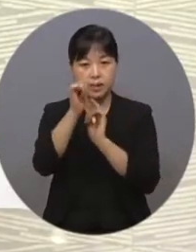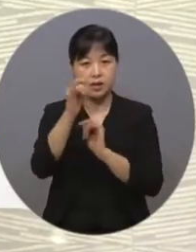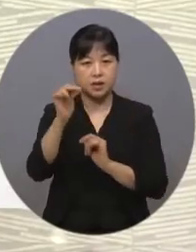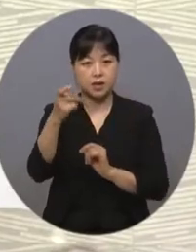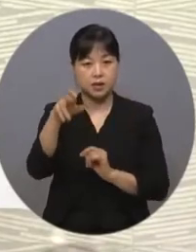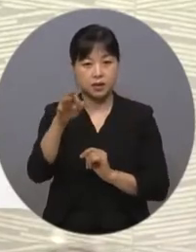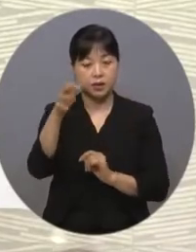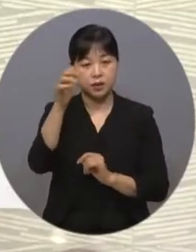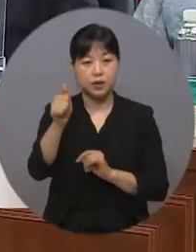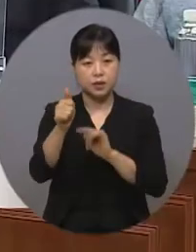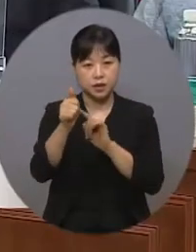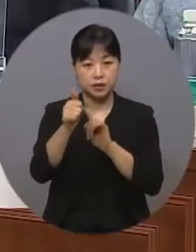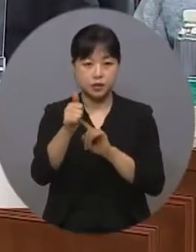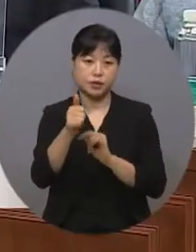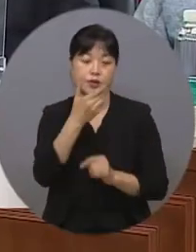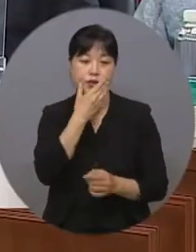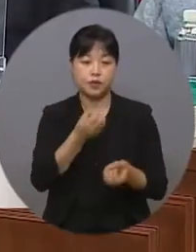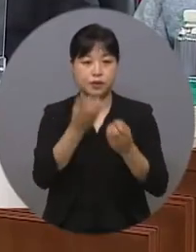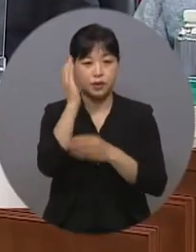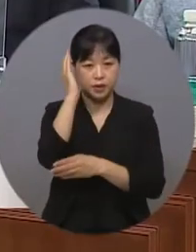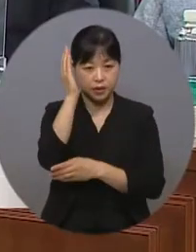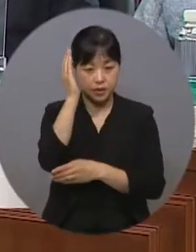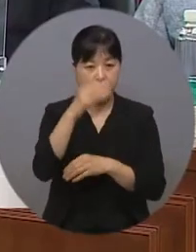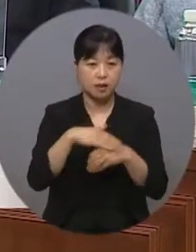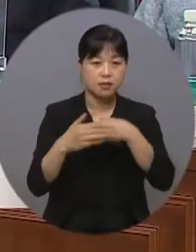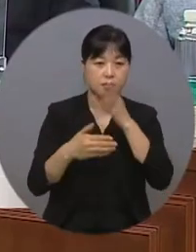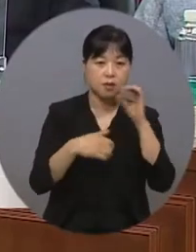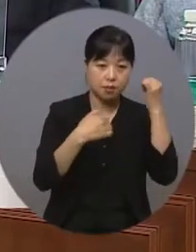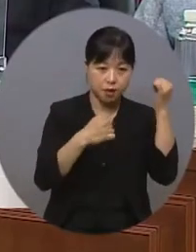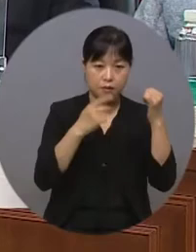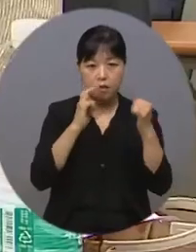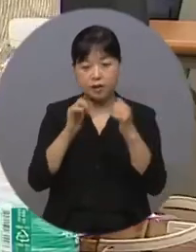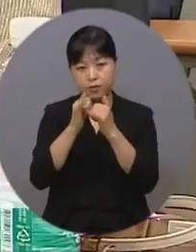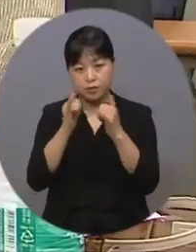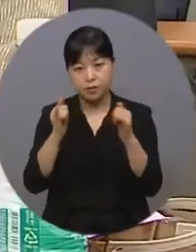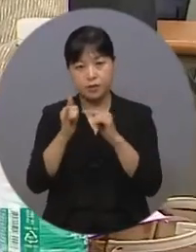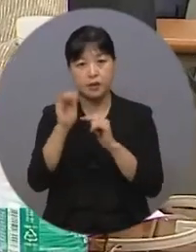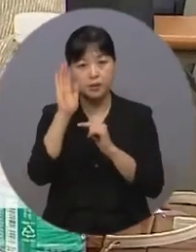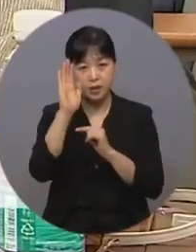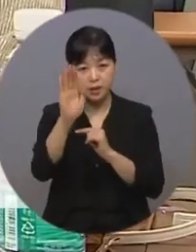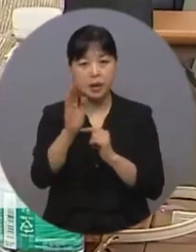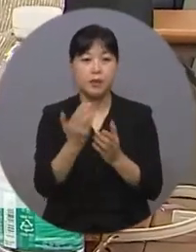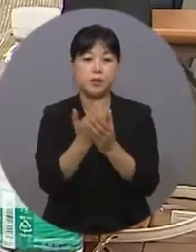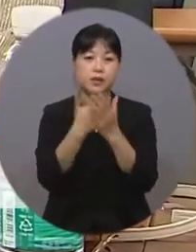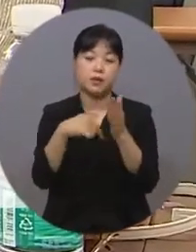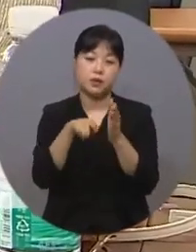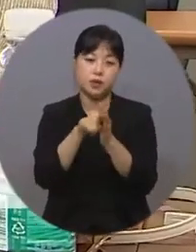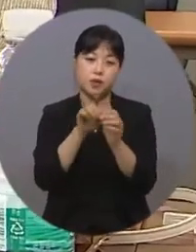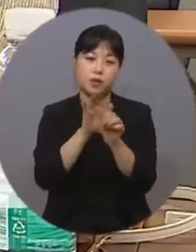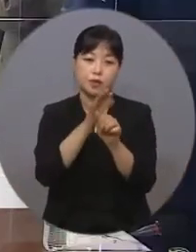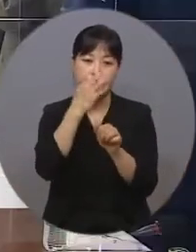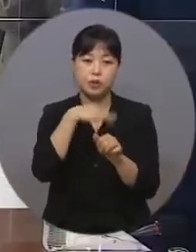이번 예술단 창단은 원로 배우들과 가수들의 처우 개선에 도움이 될 것으로 기대한다면서